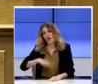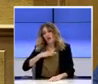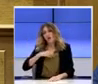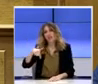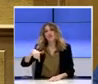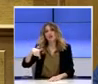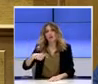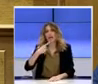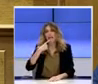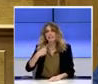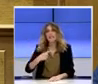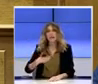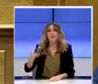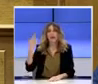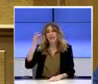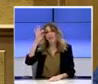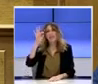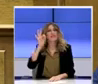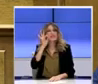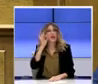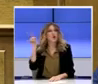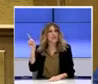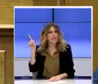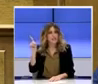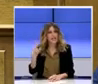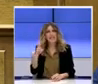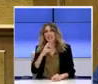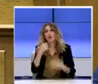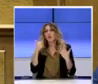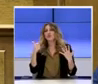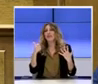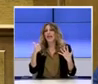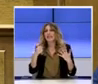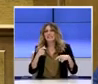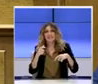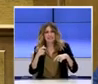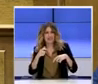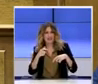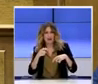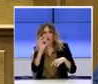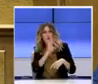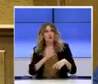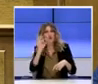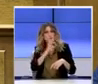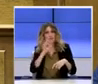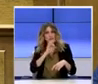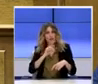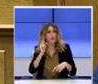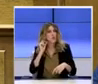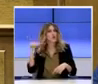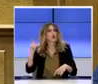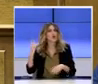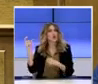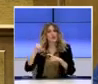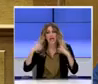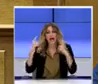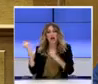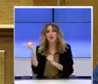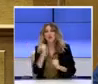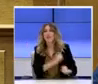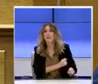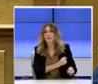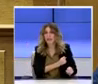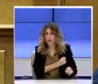μας έλεγαν ότι θα πρέπει να γίνει καραντίνα στη Θεσσαλονίκη πριν την εορτή του Αγίου Δημητρίου. Ακούστε, ακούστε. Εμείς